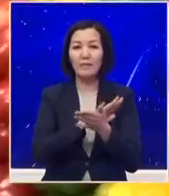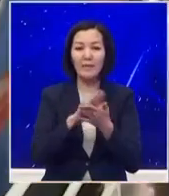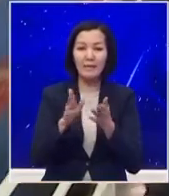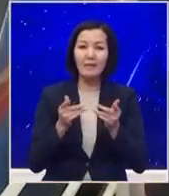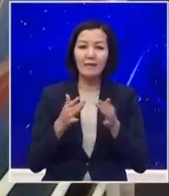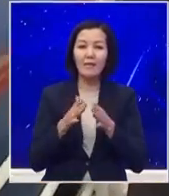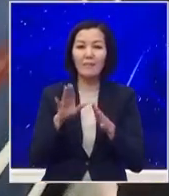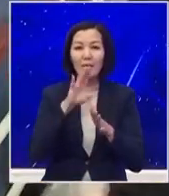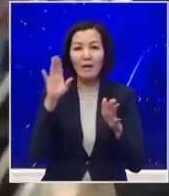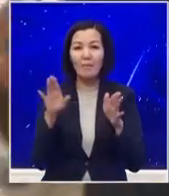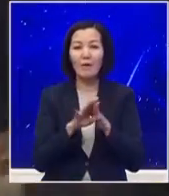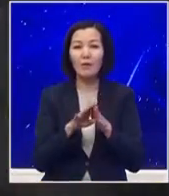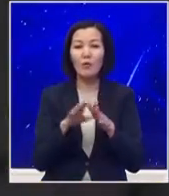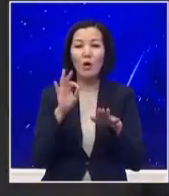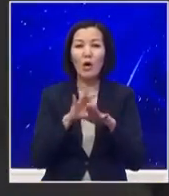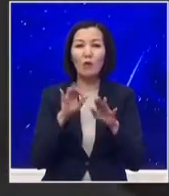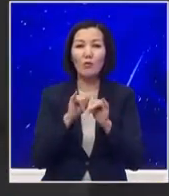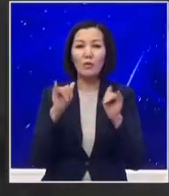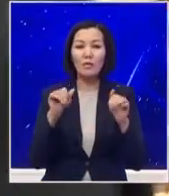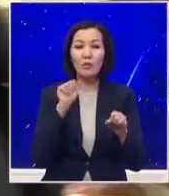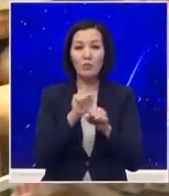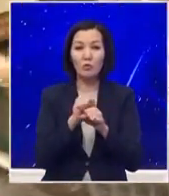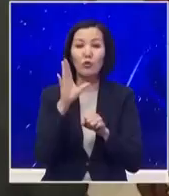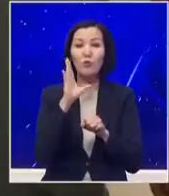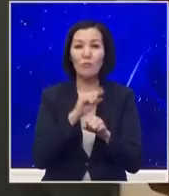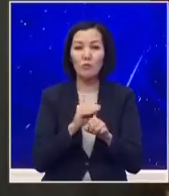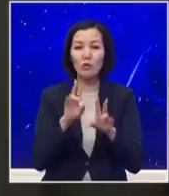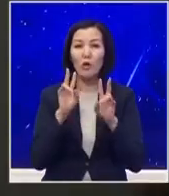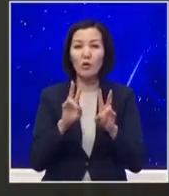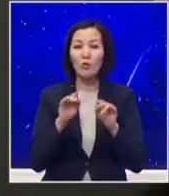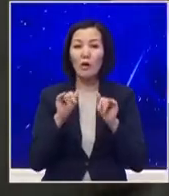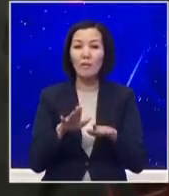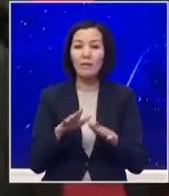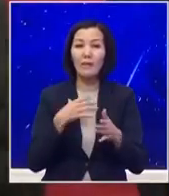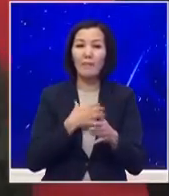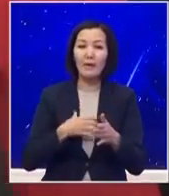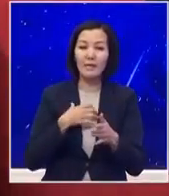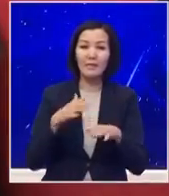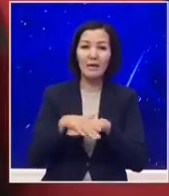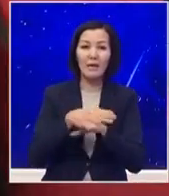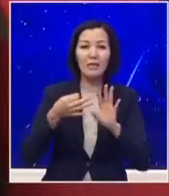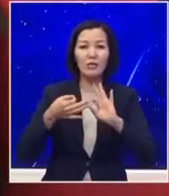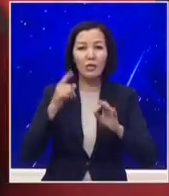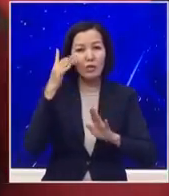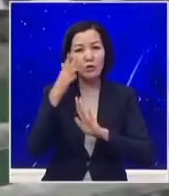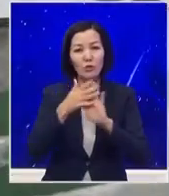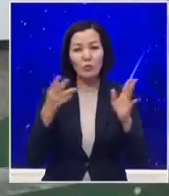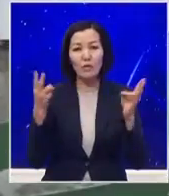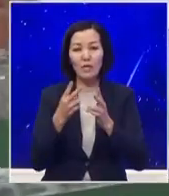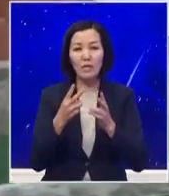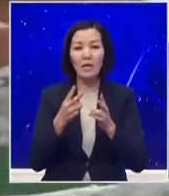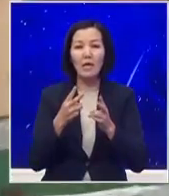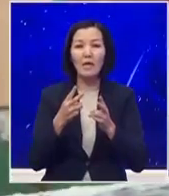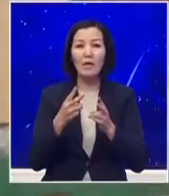талаптарды сақталуы індеттің өршуіне кедергі жасайды. Сондықтан қабылданған шараның маңыздылығын халық жете түсінуі шарт. Ал